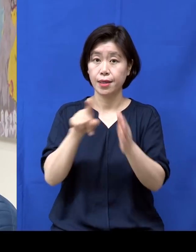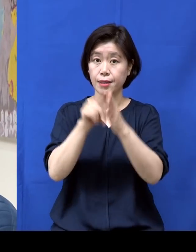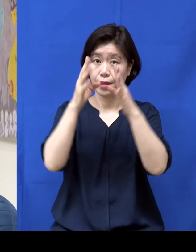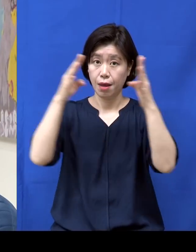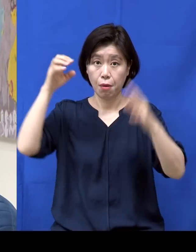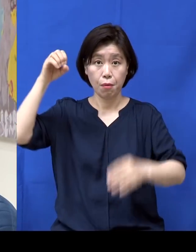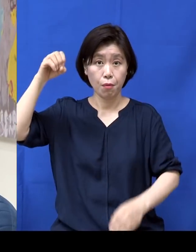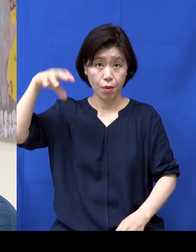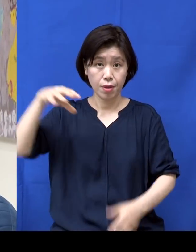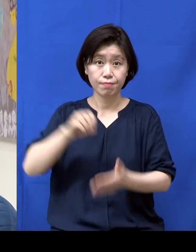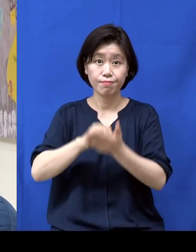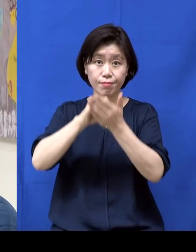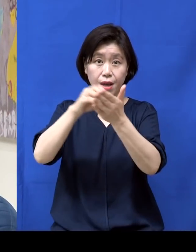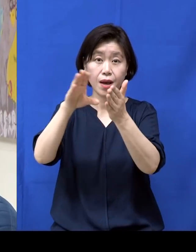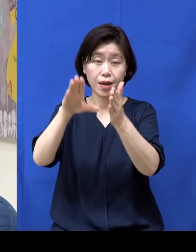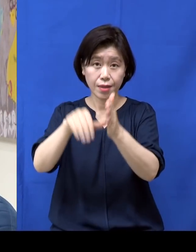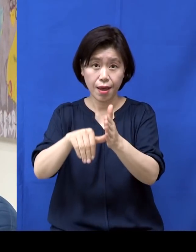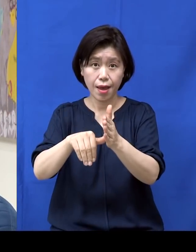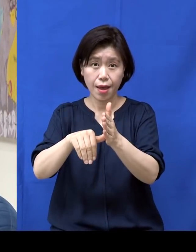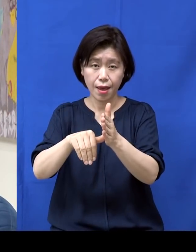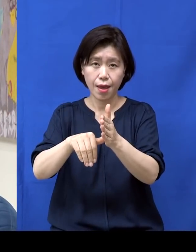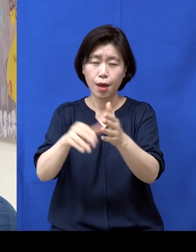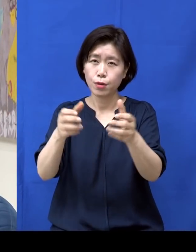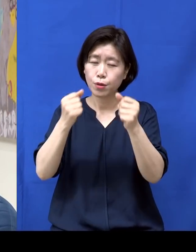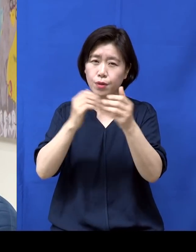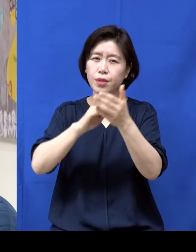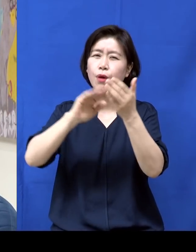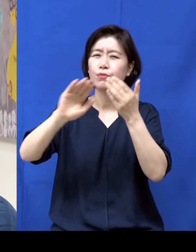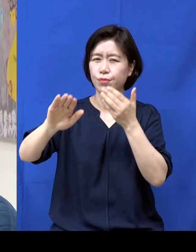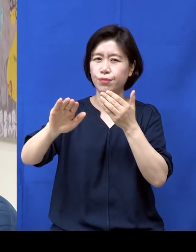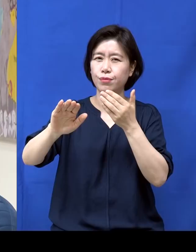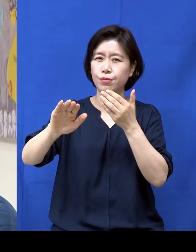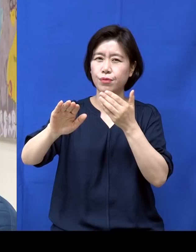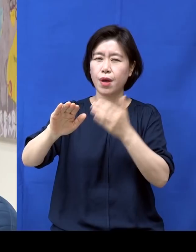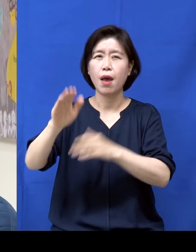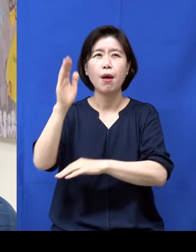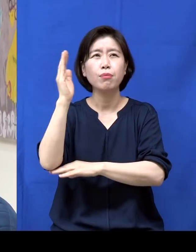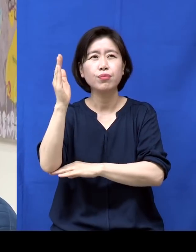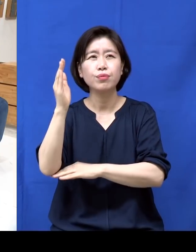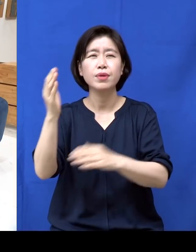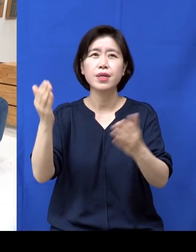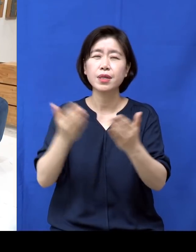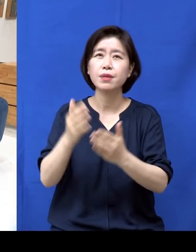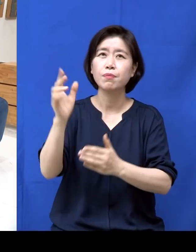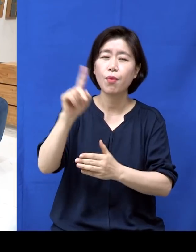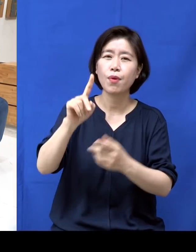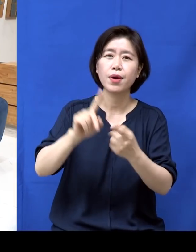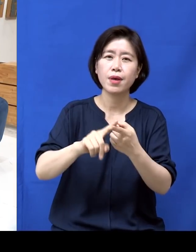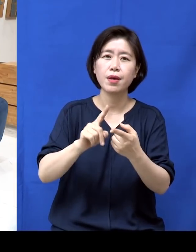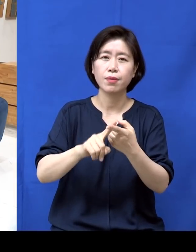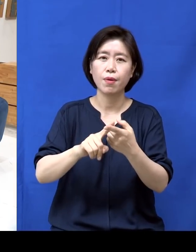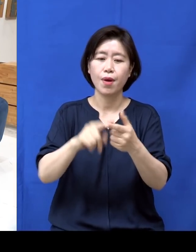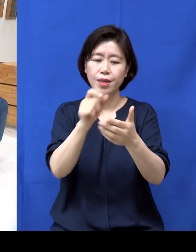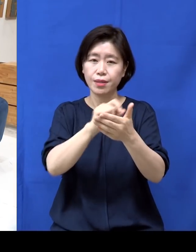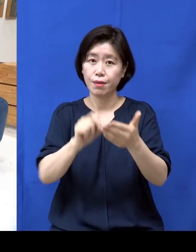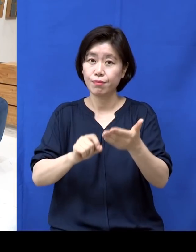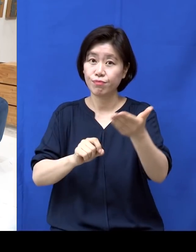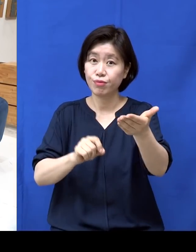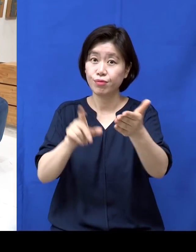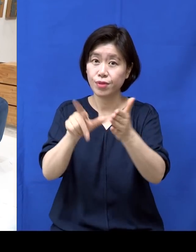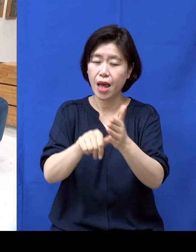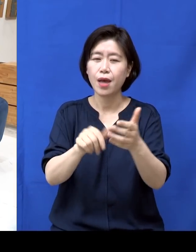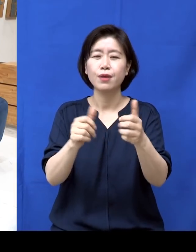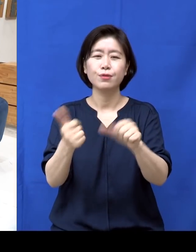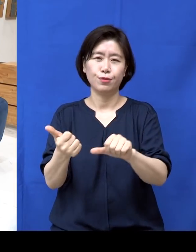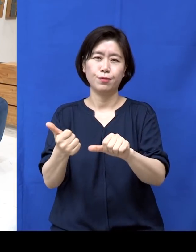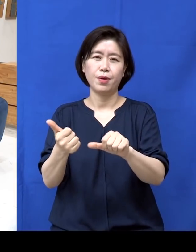정도 이렇게 스케치를 하게 되는데 네. 그 타이틀 자체가 죽음의 목회를 하겠다고 썼어요. 처음부터요? 네. 보통